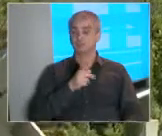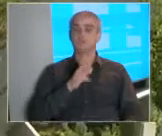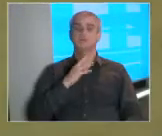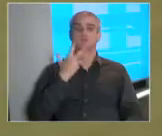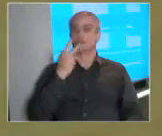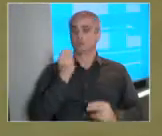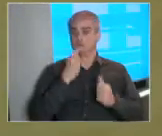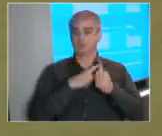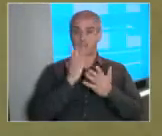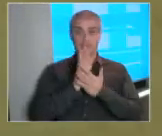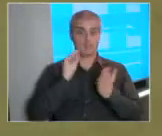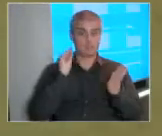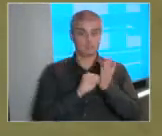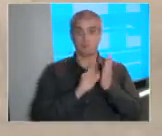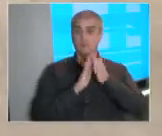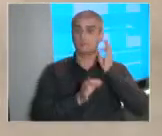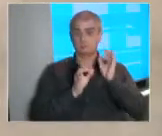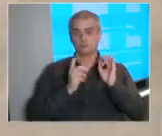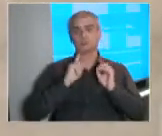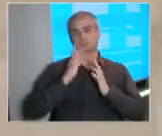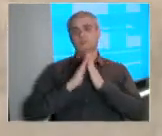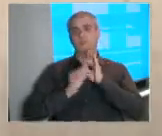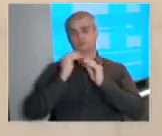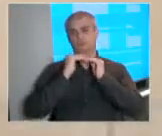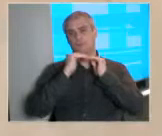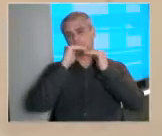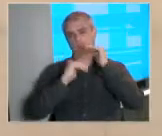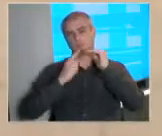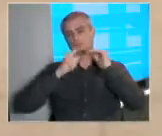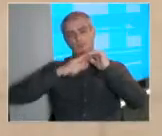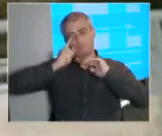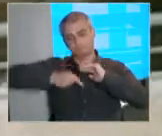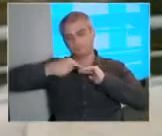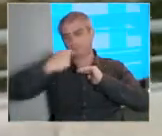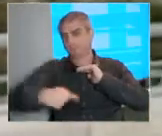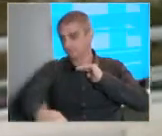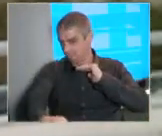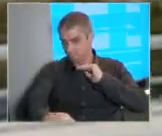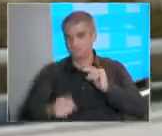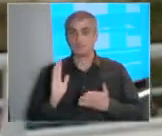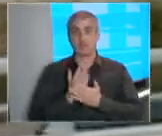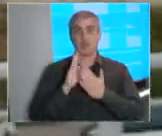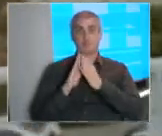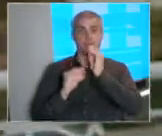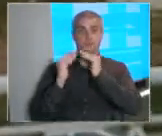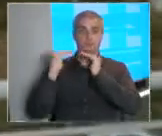מרכיבים. הלכה שנפסקה בבית המשפט תנחה בית משפט של דרגה נמוכה ממנו. הלכה שנפסקה